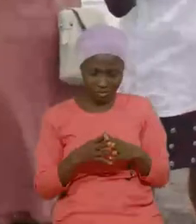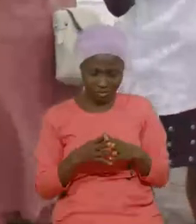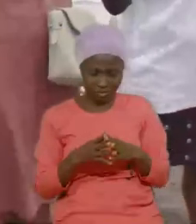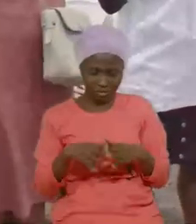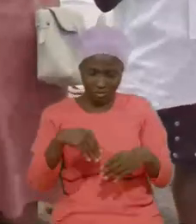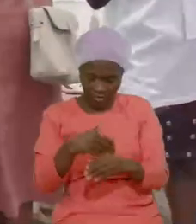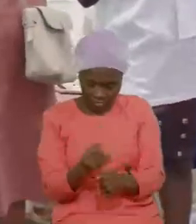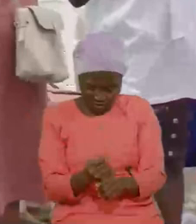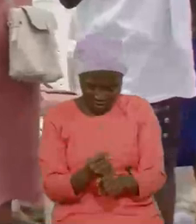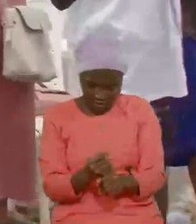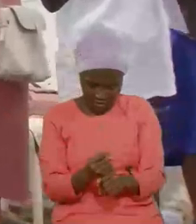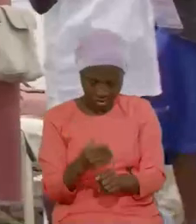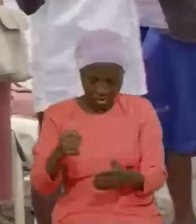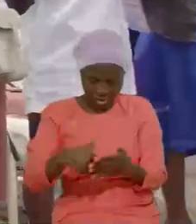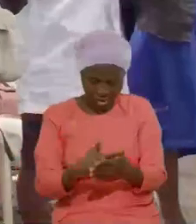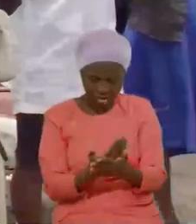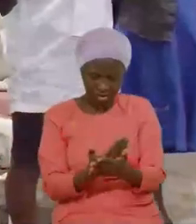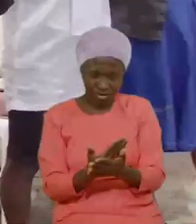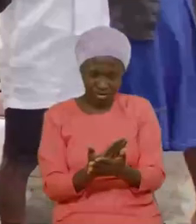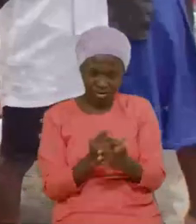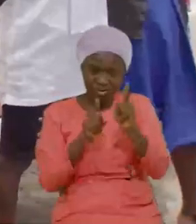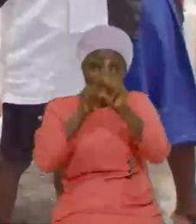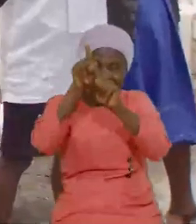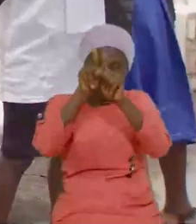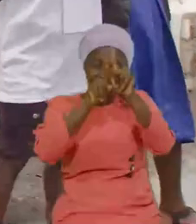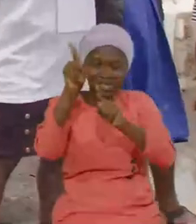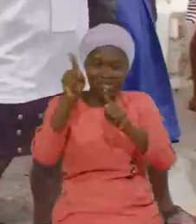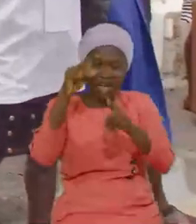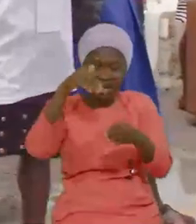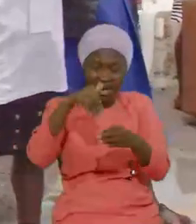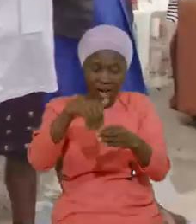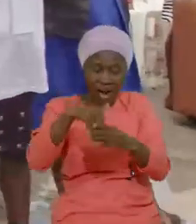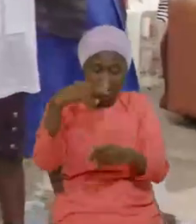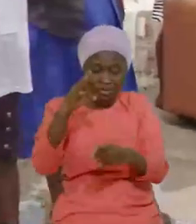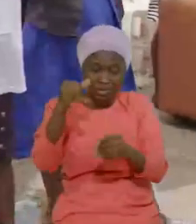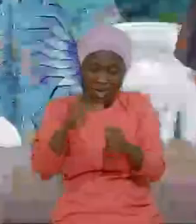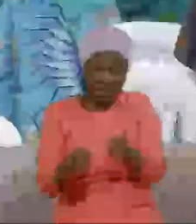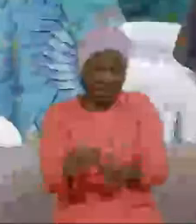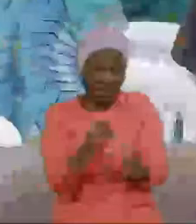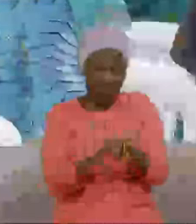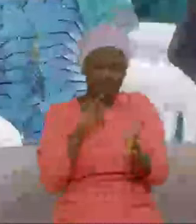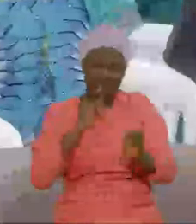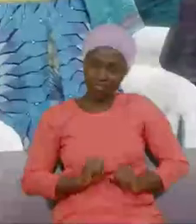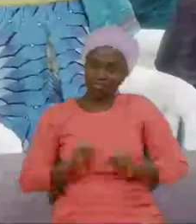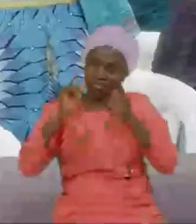Ils t'ont confié leur vie maintenant, Seigneur. Out of everyone that is handed over to you.